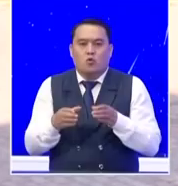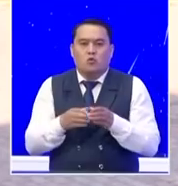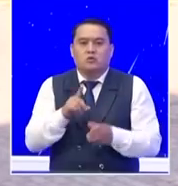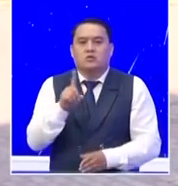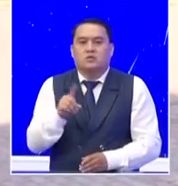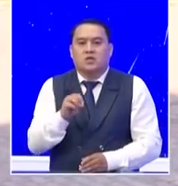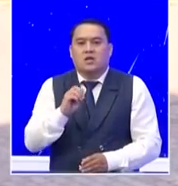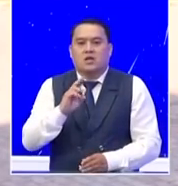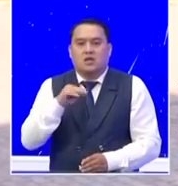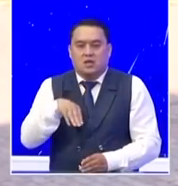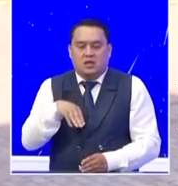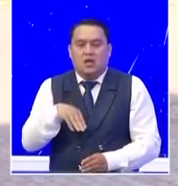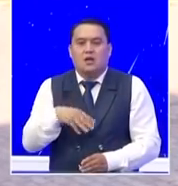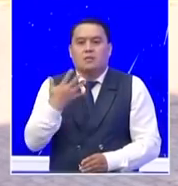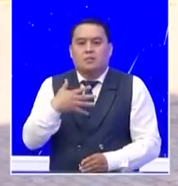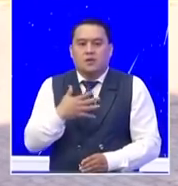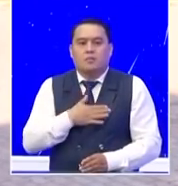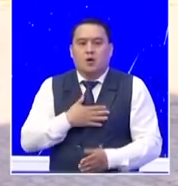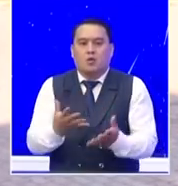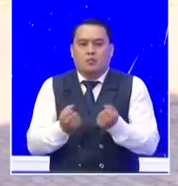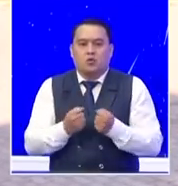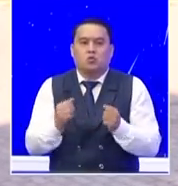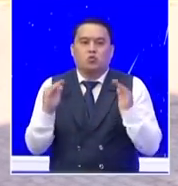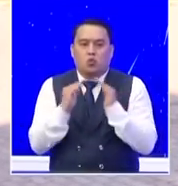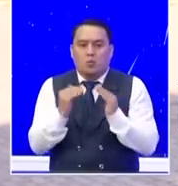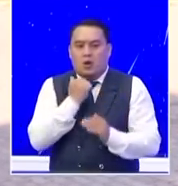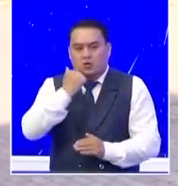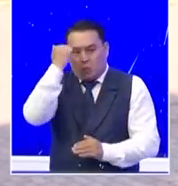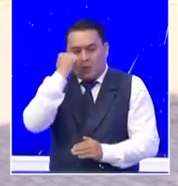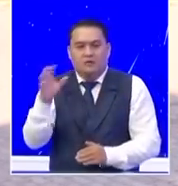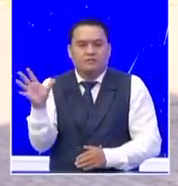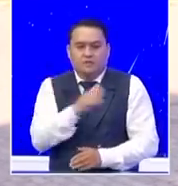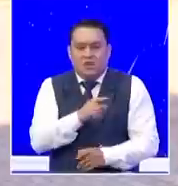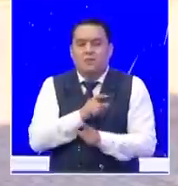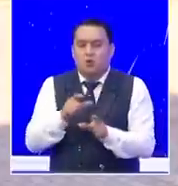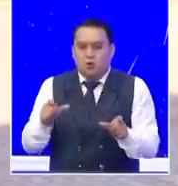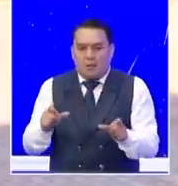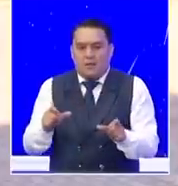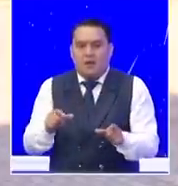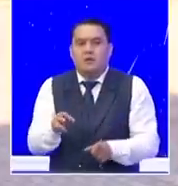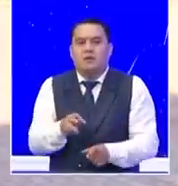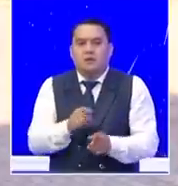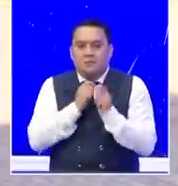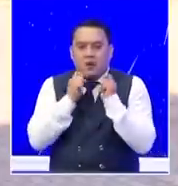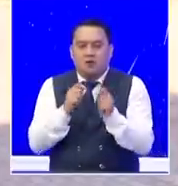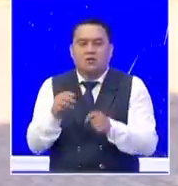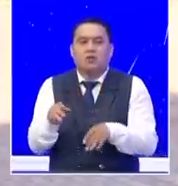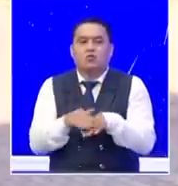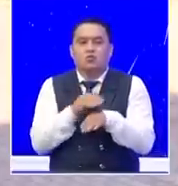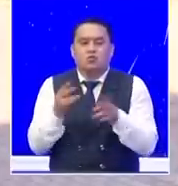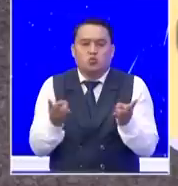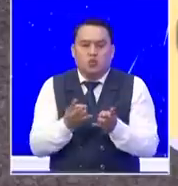Благодаря проекту «Ель-Улесы-Патерге» моя семья обрела свой дом. Хочу выразить признательность всем гражданам, кто пожертвовал средства для